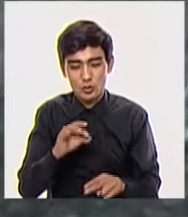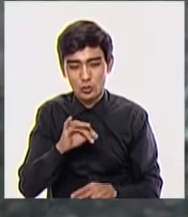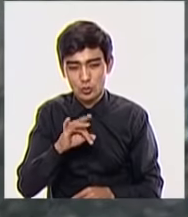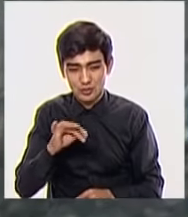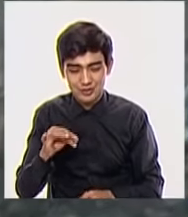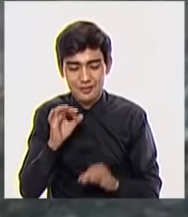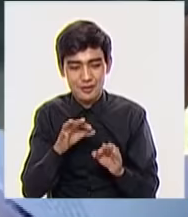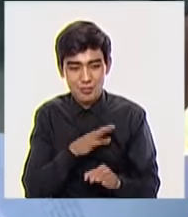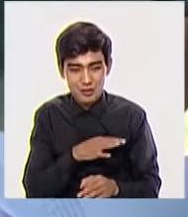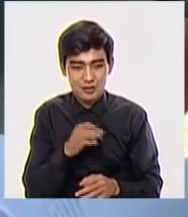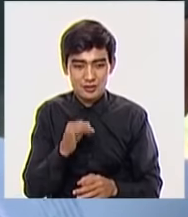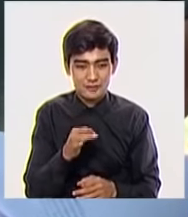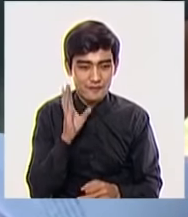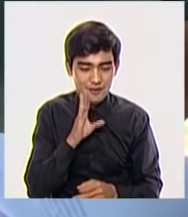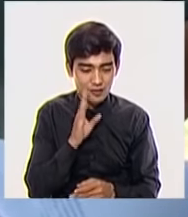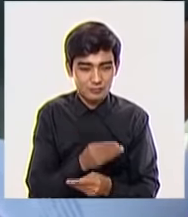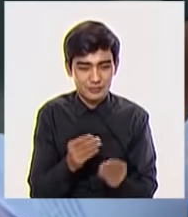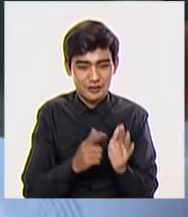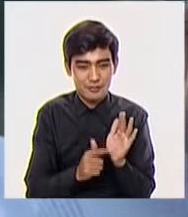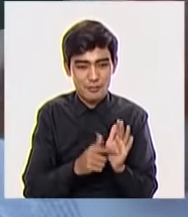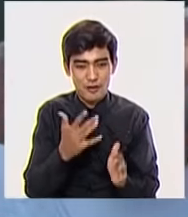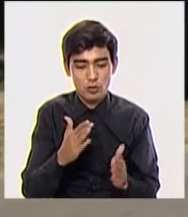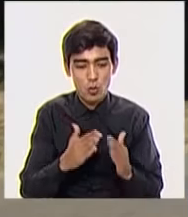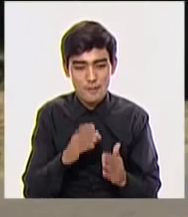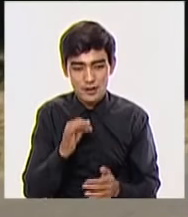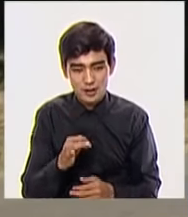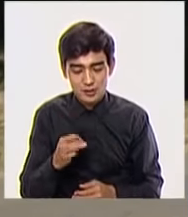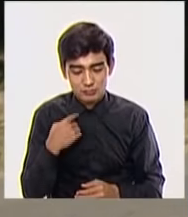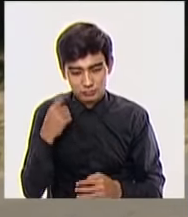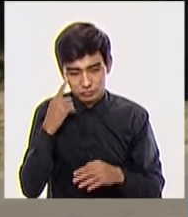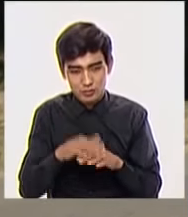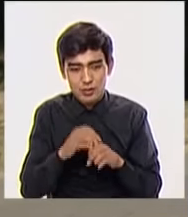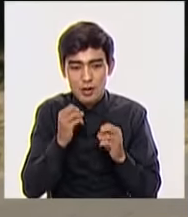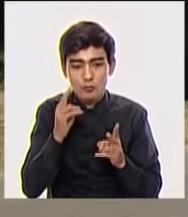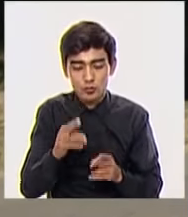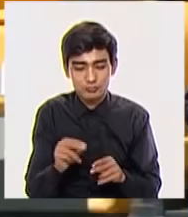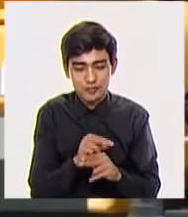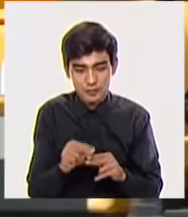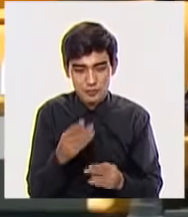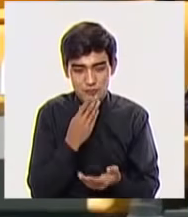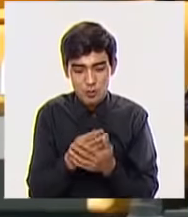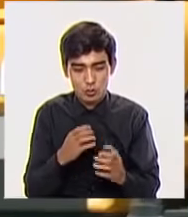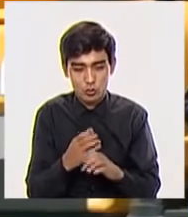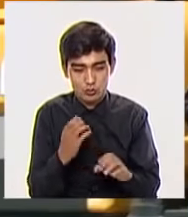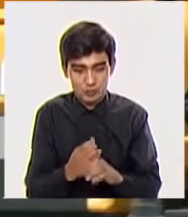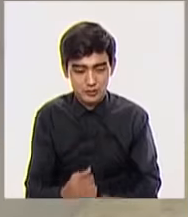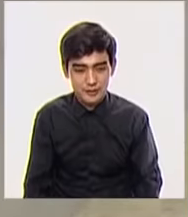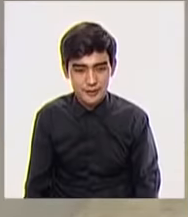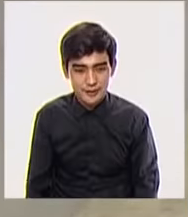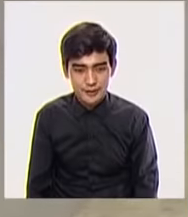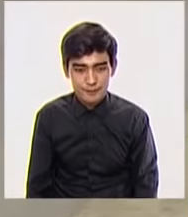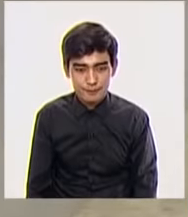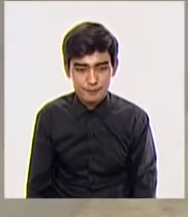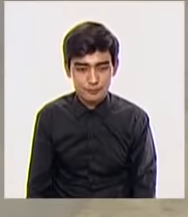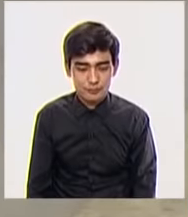Заикин рассказывает, что обеспечивает водой 75 домов. И теперь ума не приложит, как будет ремонтировать свои трубы.